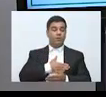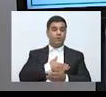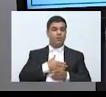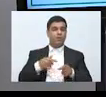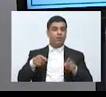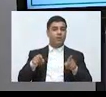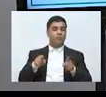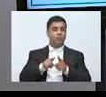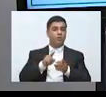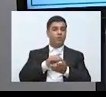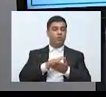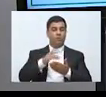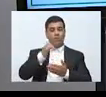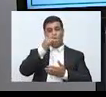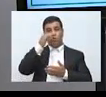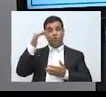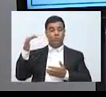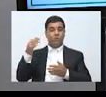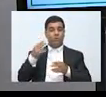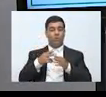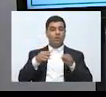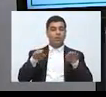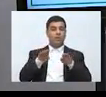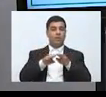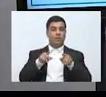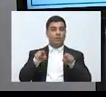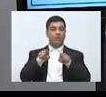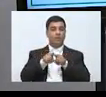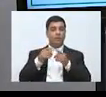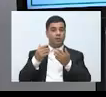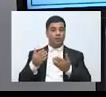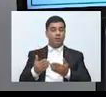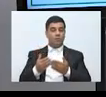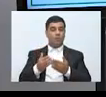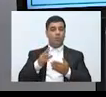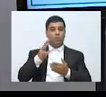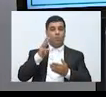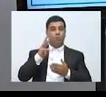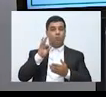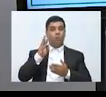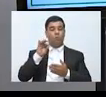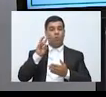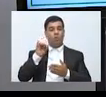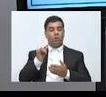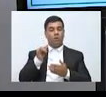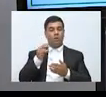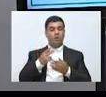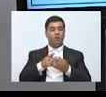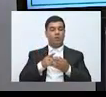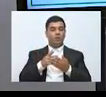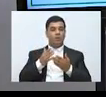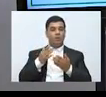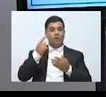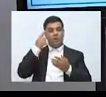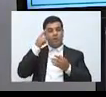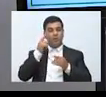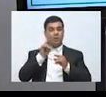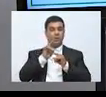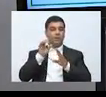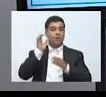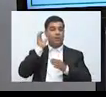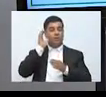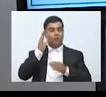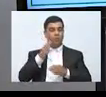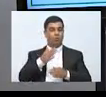bepoyon osmonga tengdek. Momolar ertagin tinglab